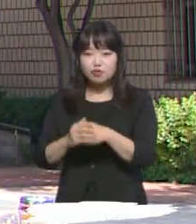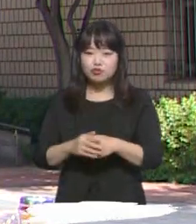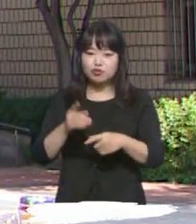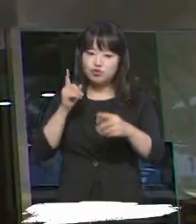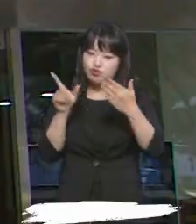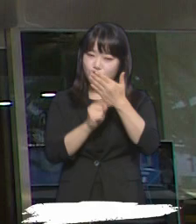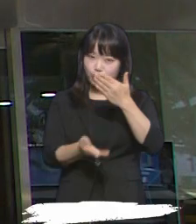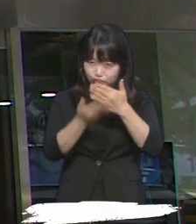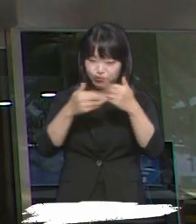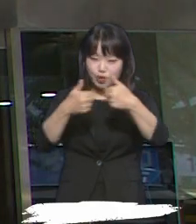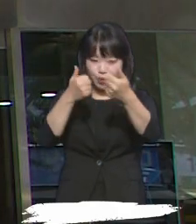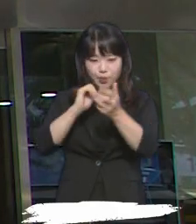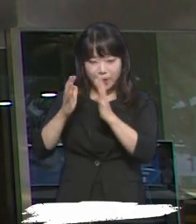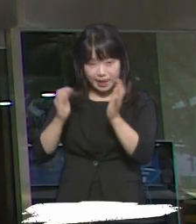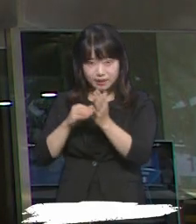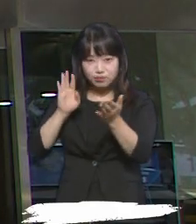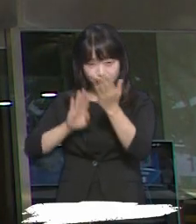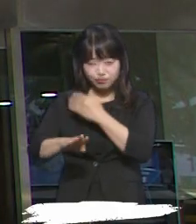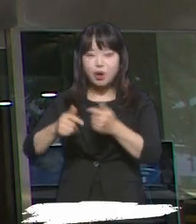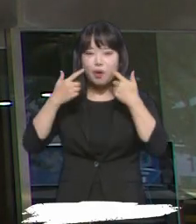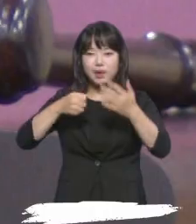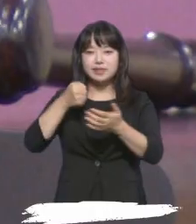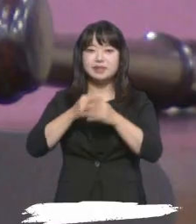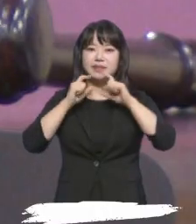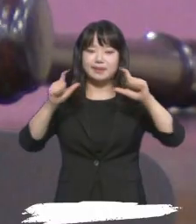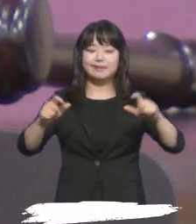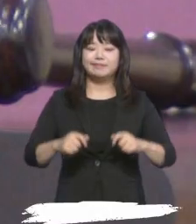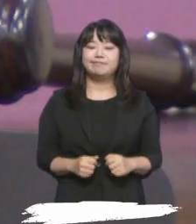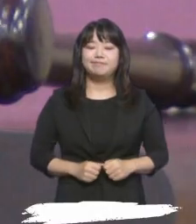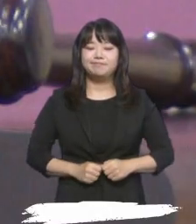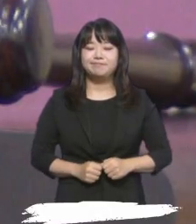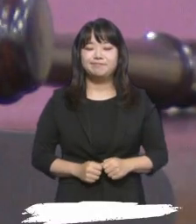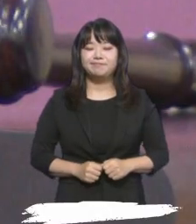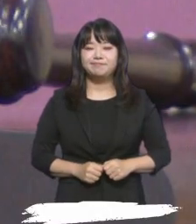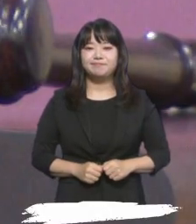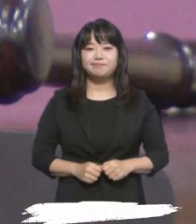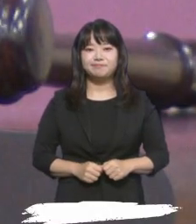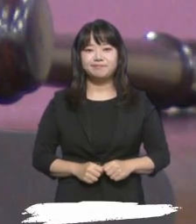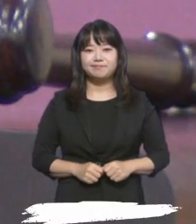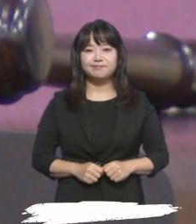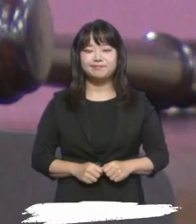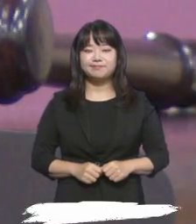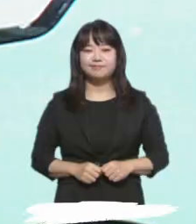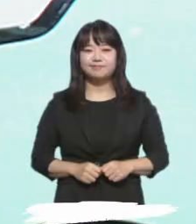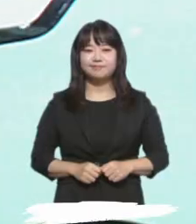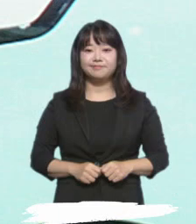중구의회 본회의의 의결을 거쳐 최종 확정됩니다. BTV 뉴스 이재원입니다.